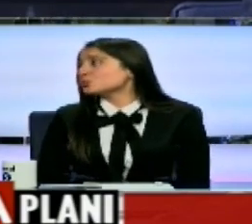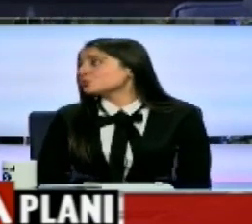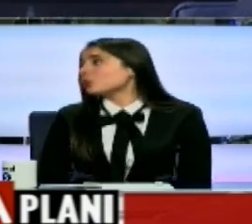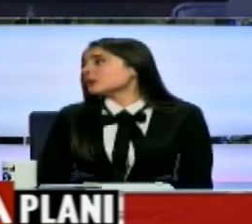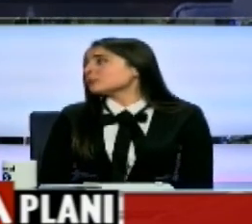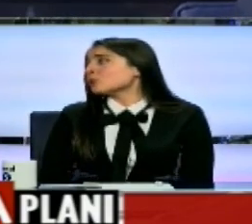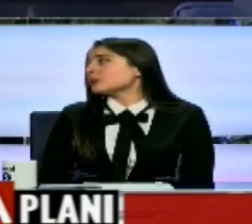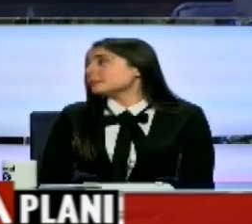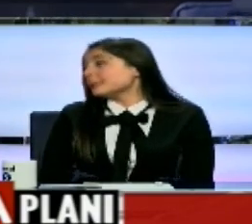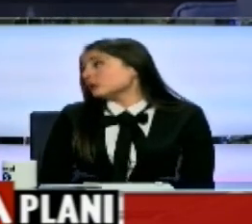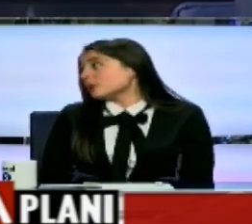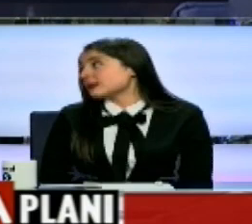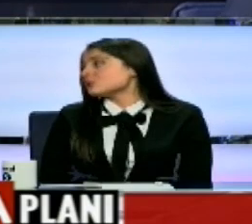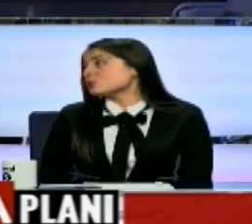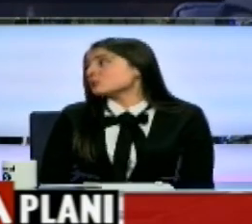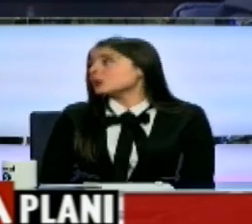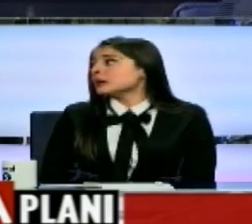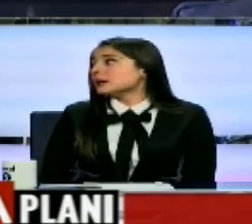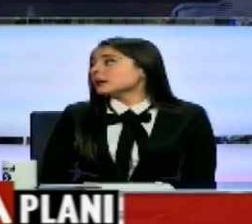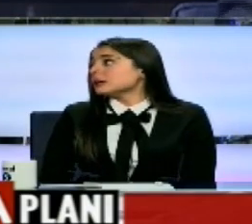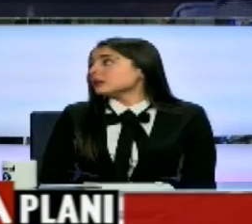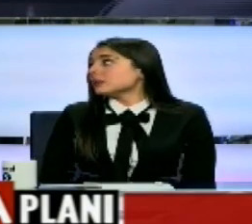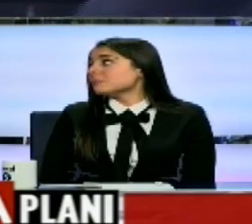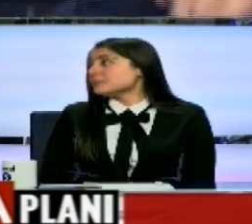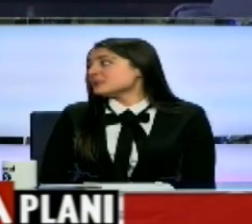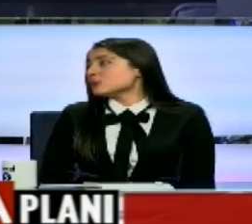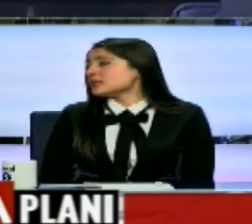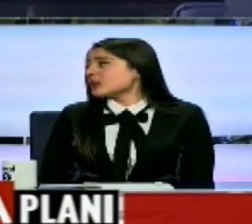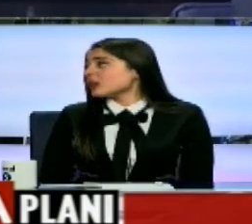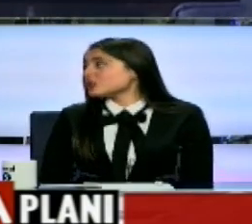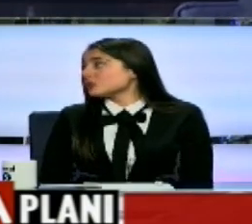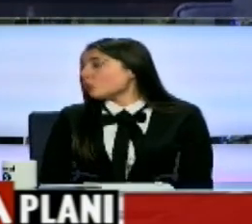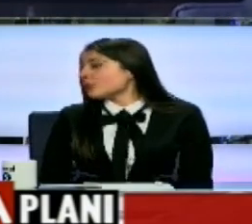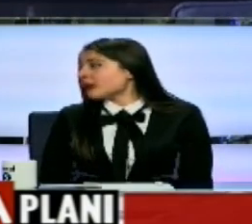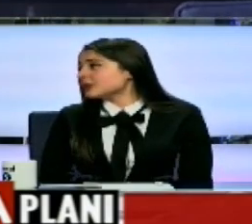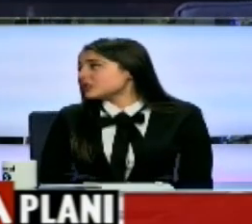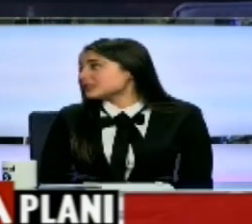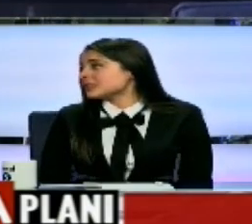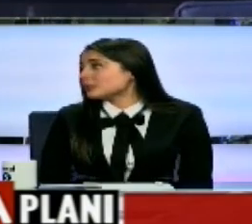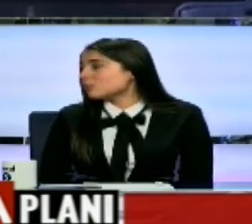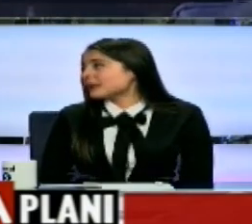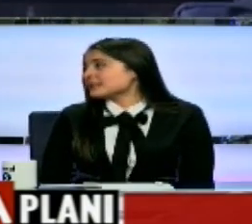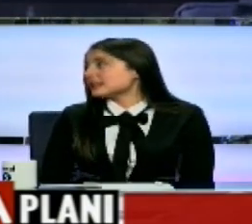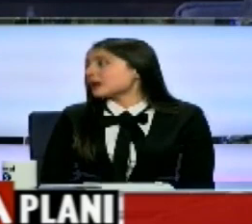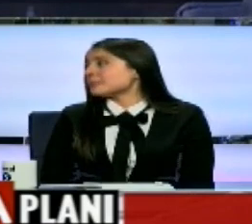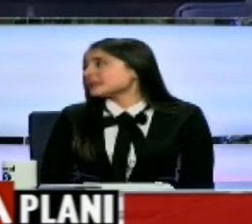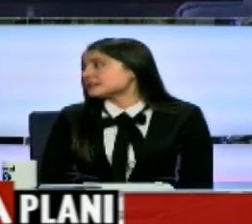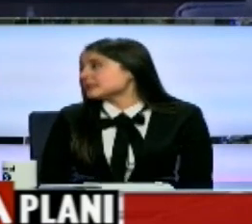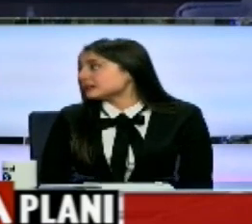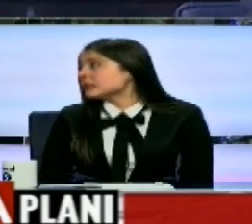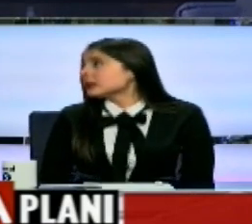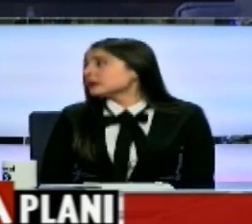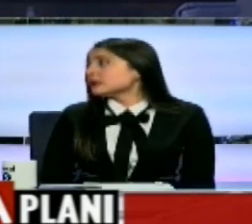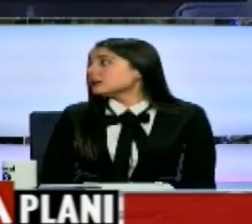o duyguyu alamıyor olabiliyorlar. Hani çünkü biz bu hissiyatı yaşadık, onlar da yaşasın diye bu belgeseli yapmak